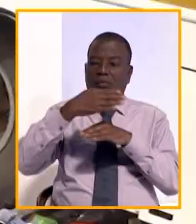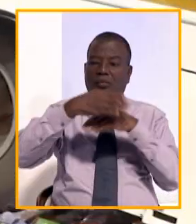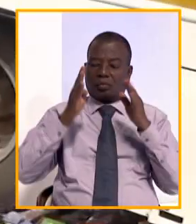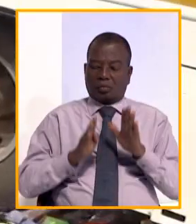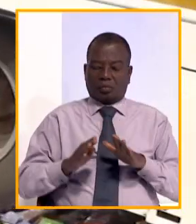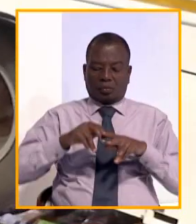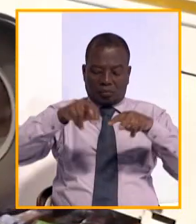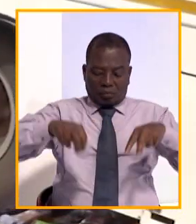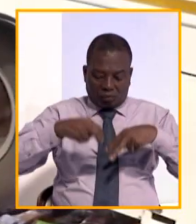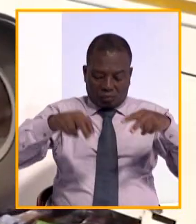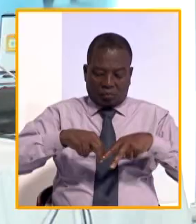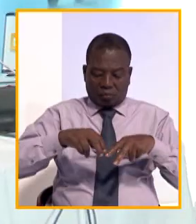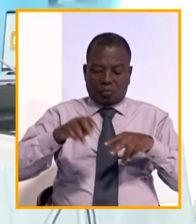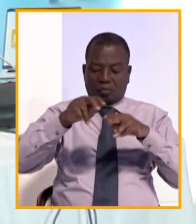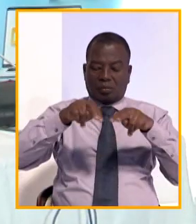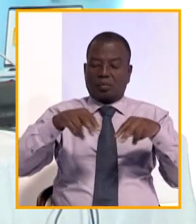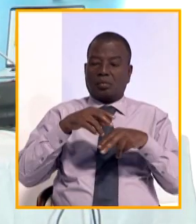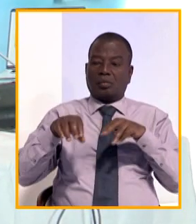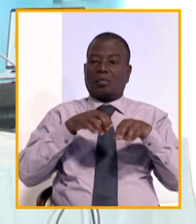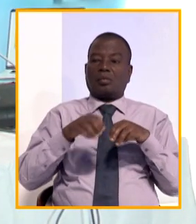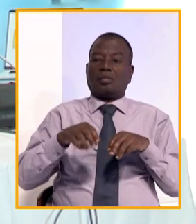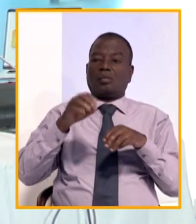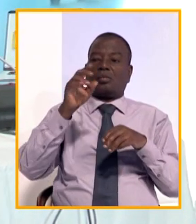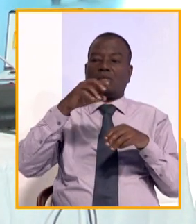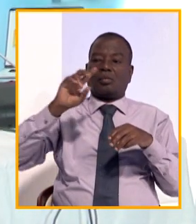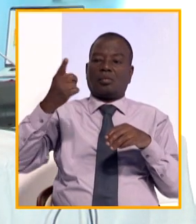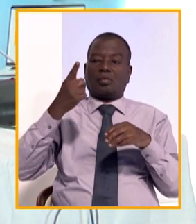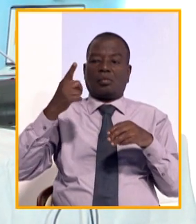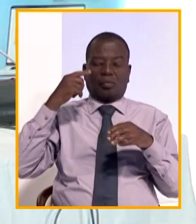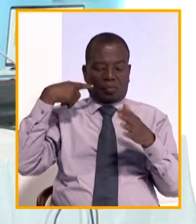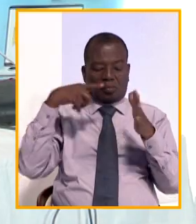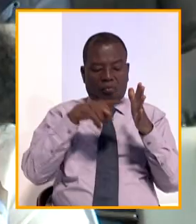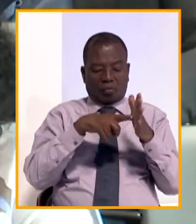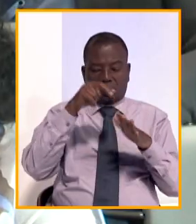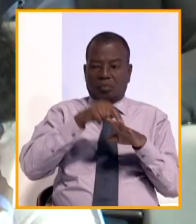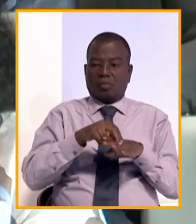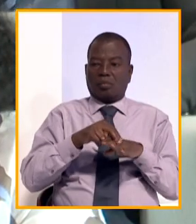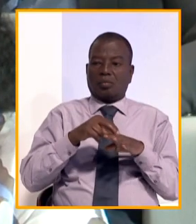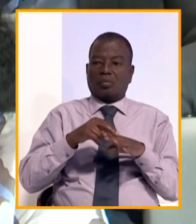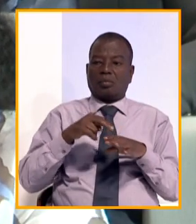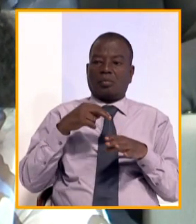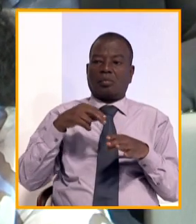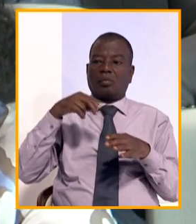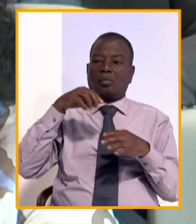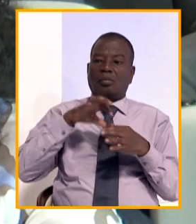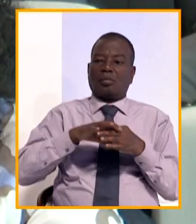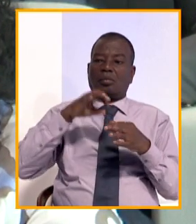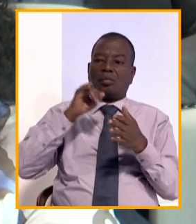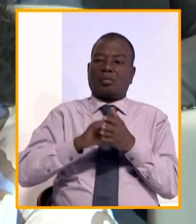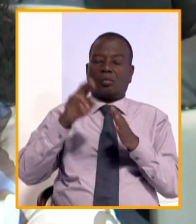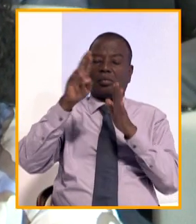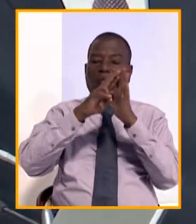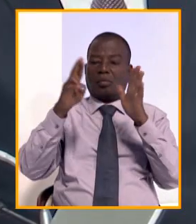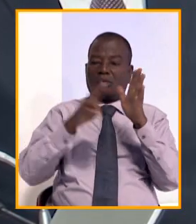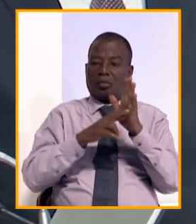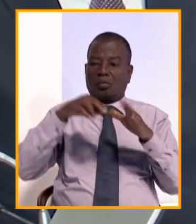d'analyse accident dévoile les conclusions de ses premières constatations. Il ressort de ce rapport